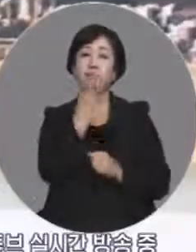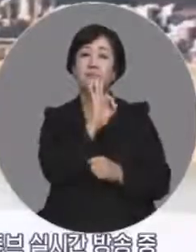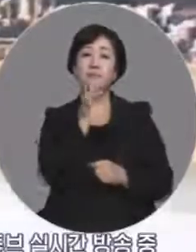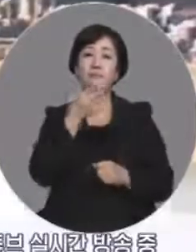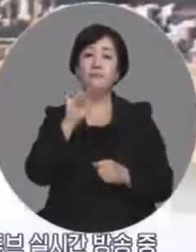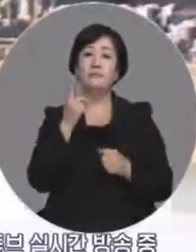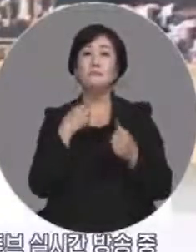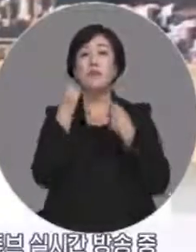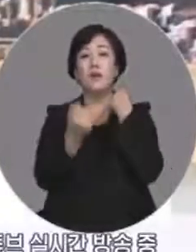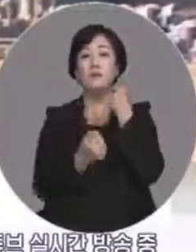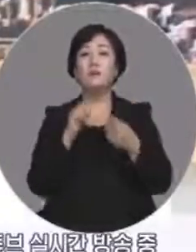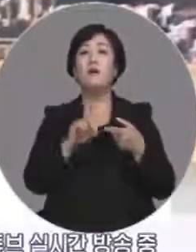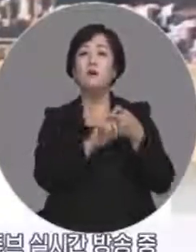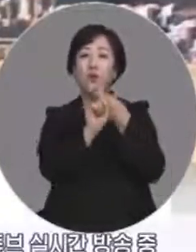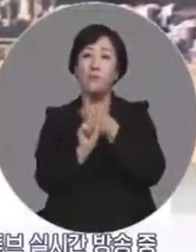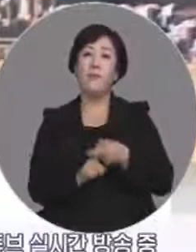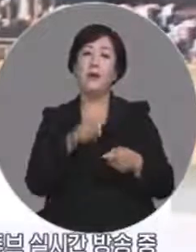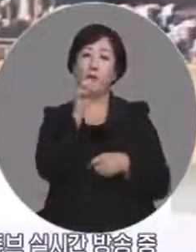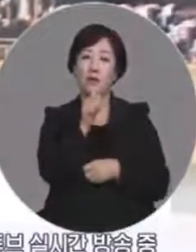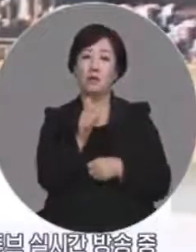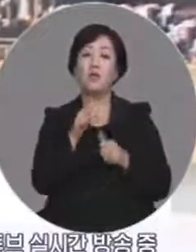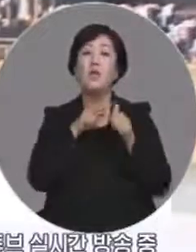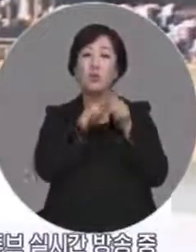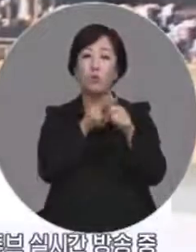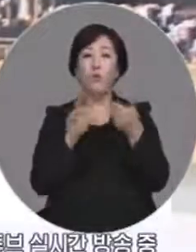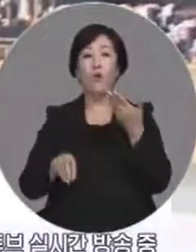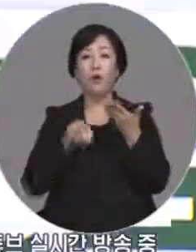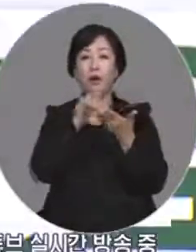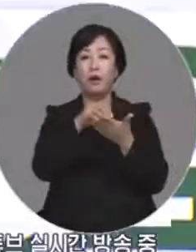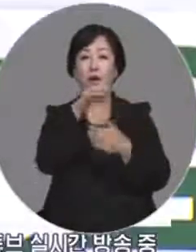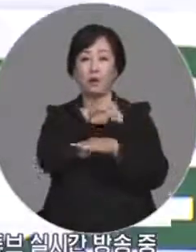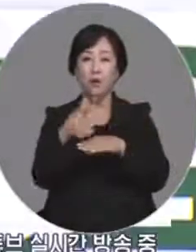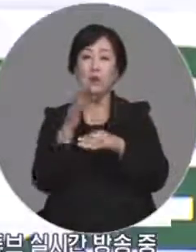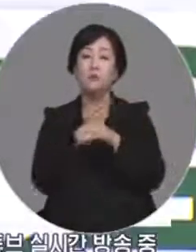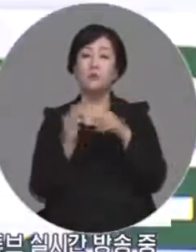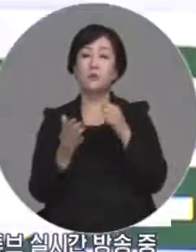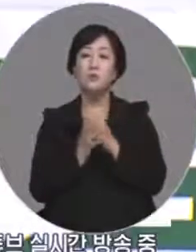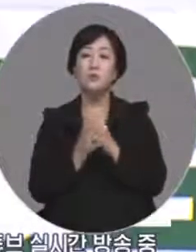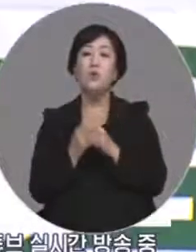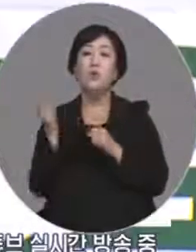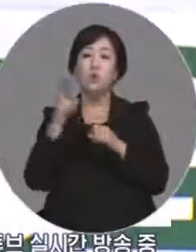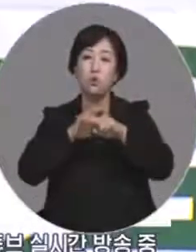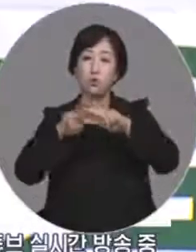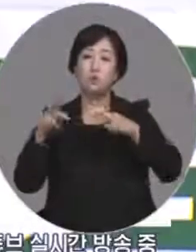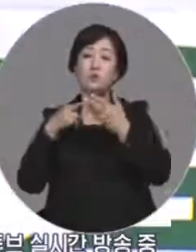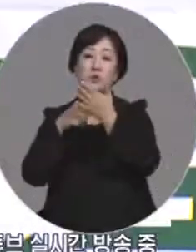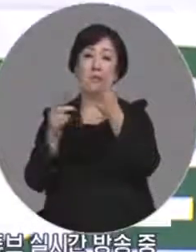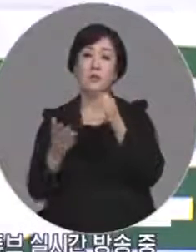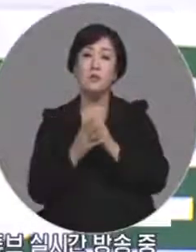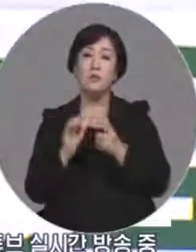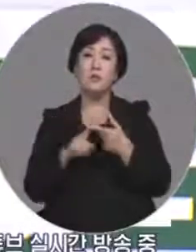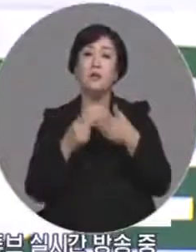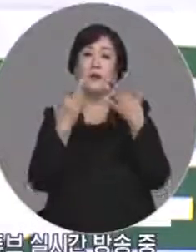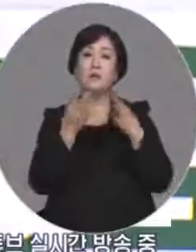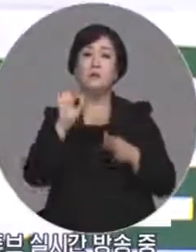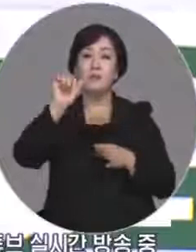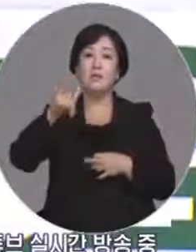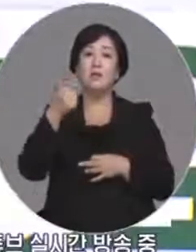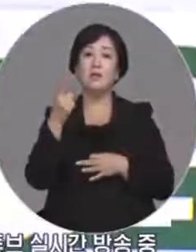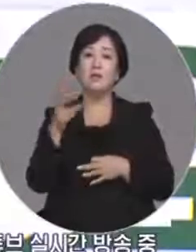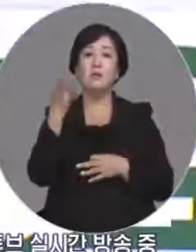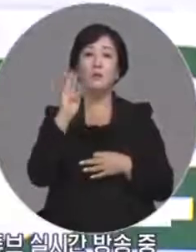임채일 울산자전거연맹 회장이 후보 등록 의사를 밝혔고, 회장 선거 무효 소송을 제기했던 김석기